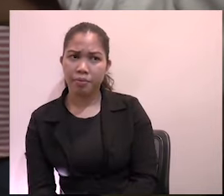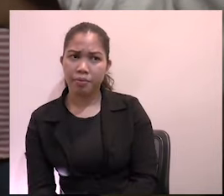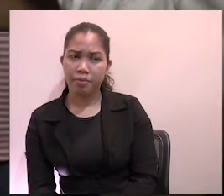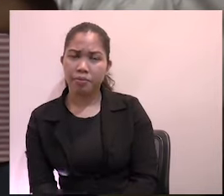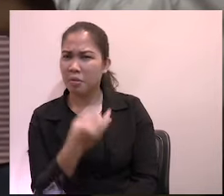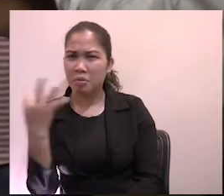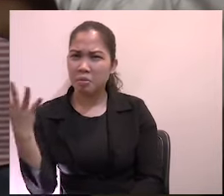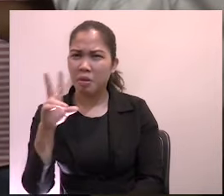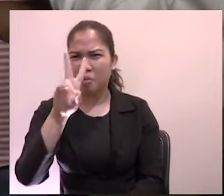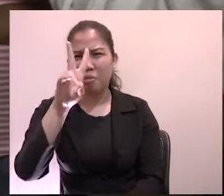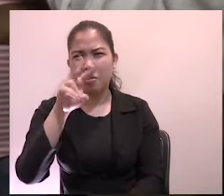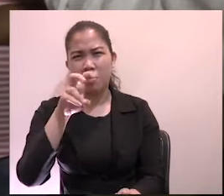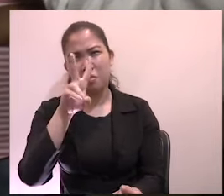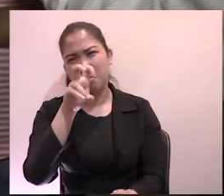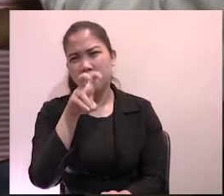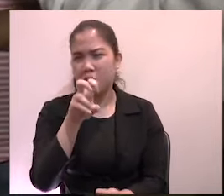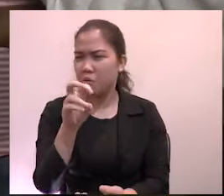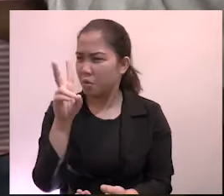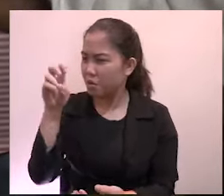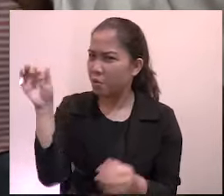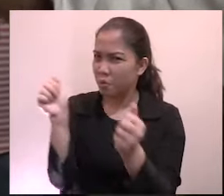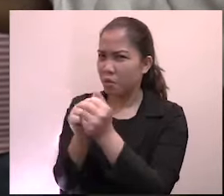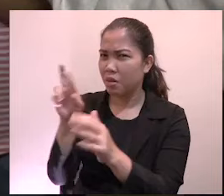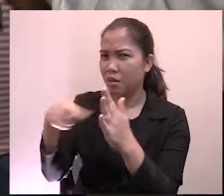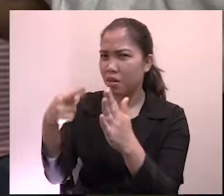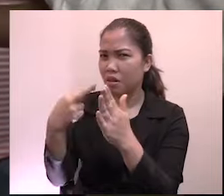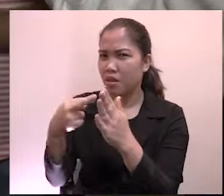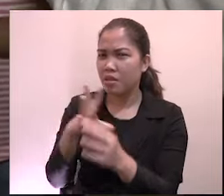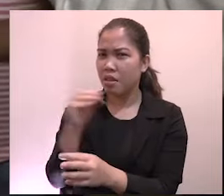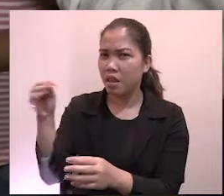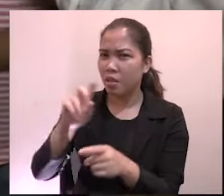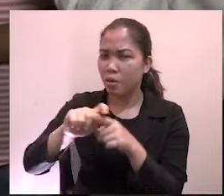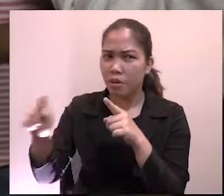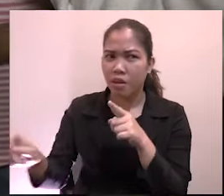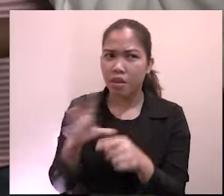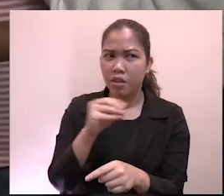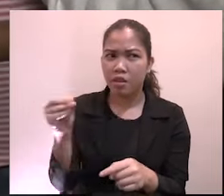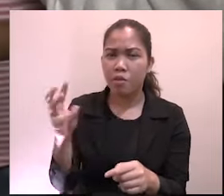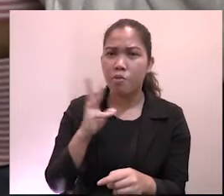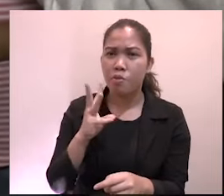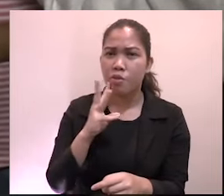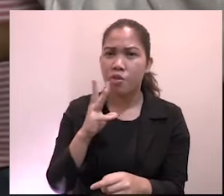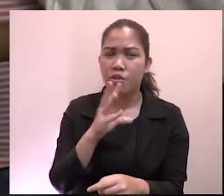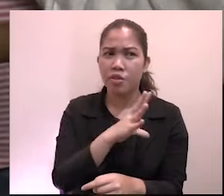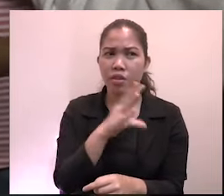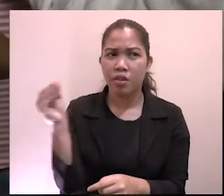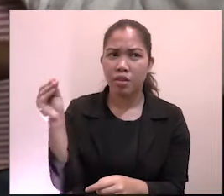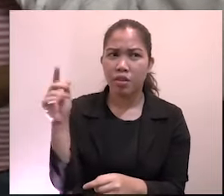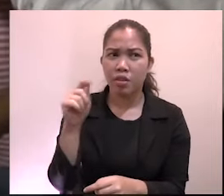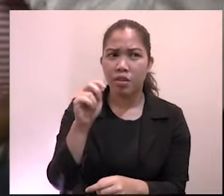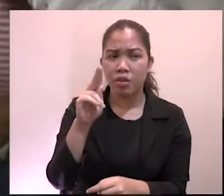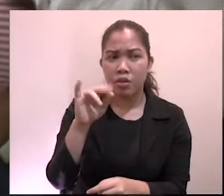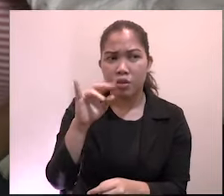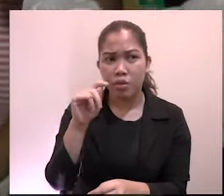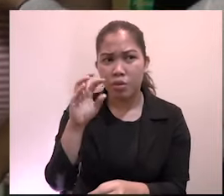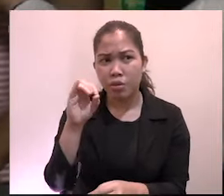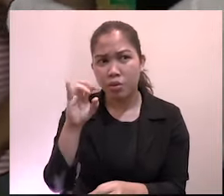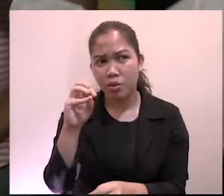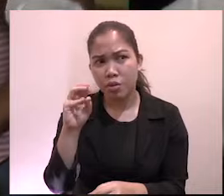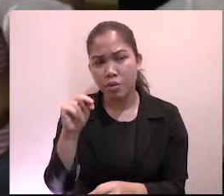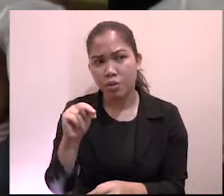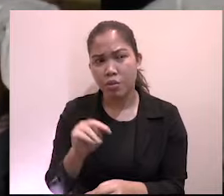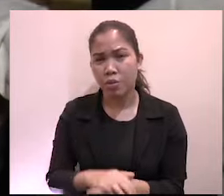araw, 200 pagkain nyo, kasama ng bigas. Ang kuryente, tubig. At saka tuition ng dalawa. Yung